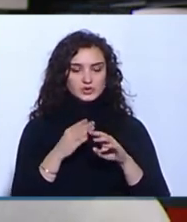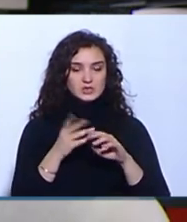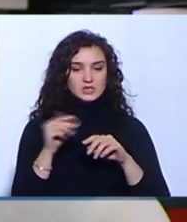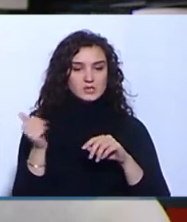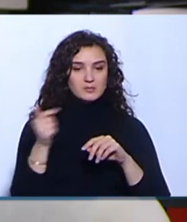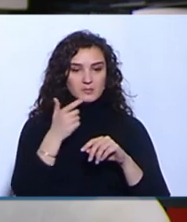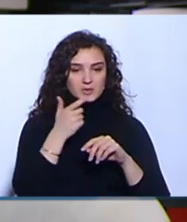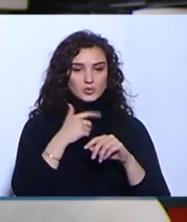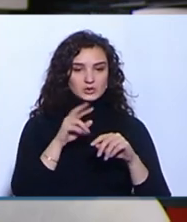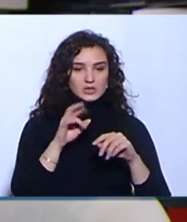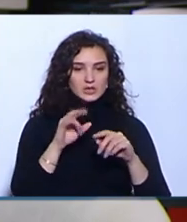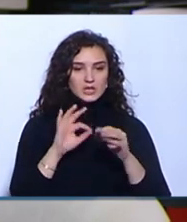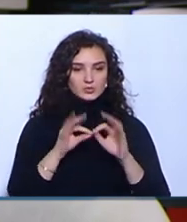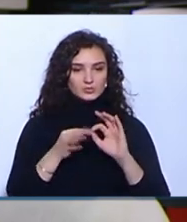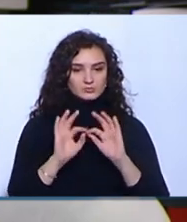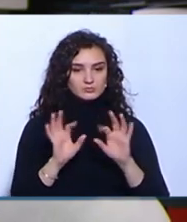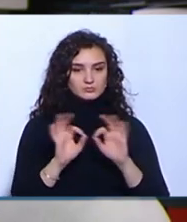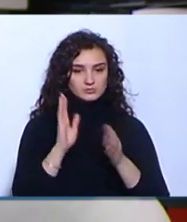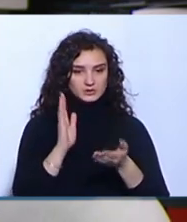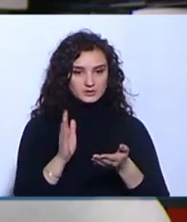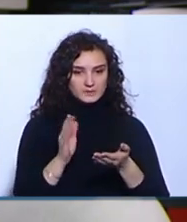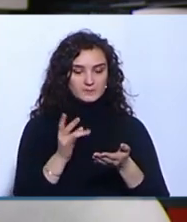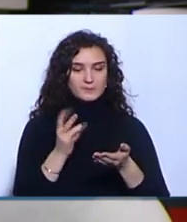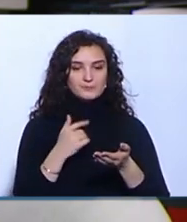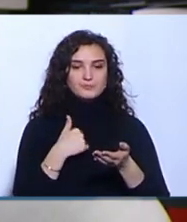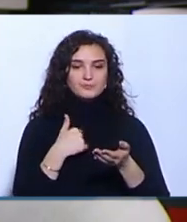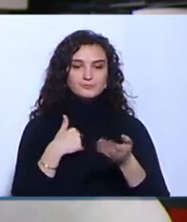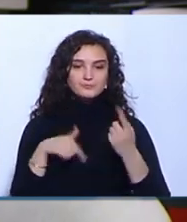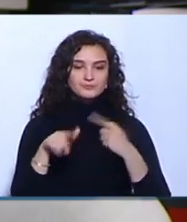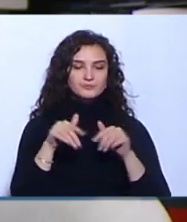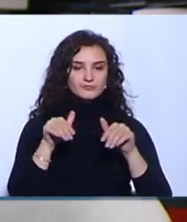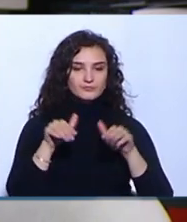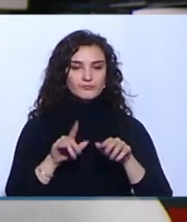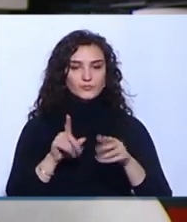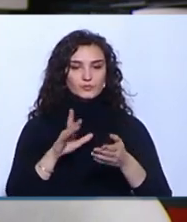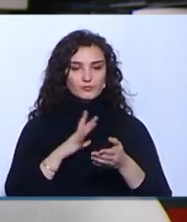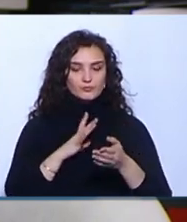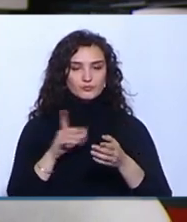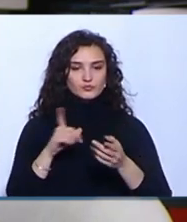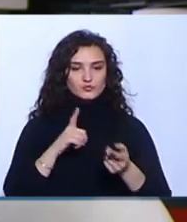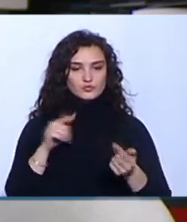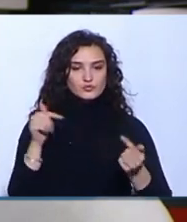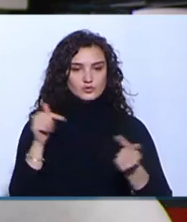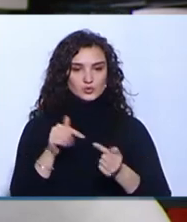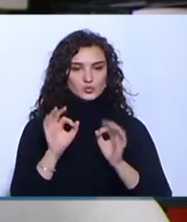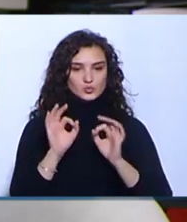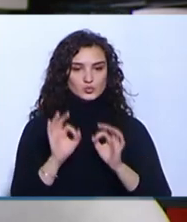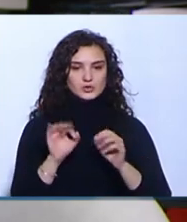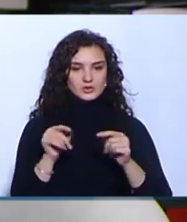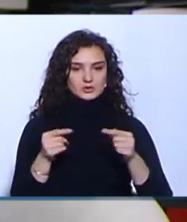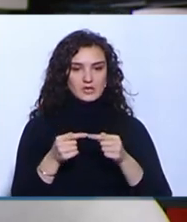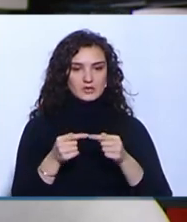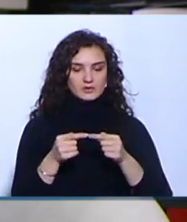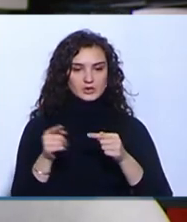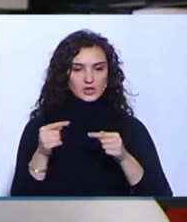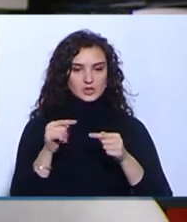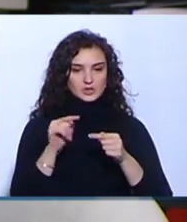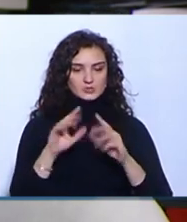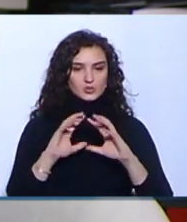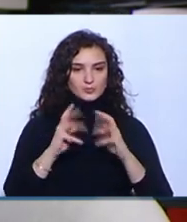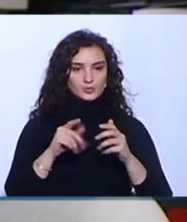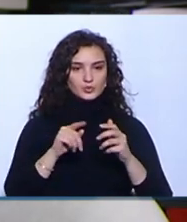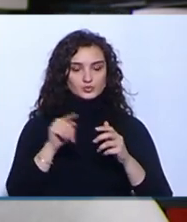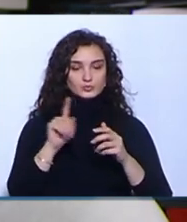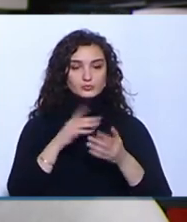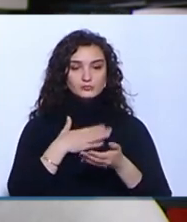დეტალურად ვისაუბრებს ამ საკითხზე. და ამიტომ ჩვენ გადავწყვიტეთ, რომ ყოფილიყავით თანხმედრაში ამ მიმართულებასთან მსოფლიოში,